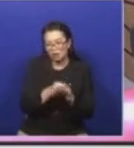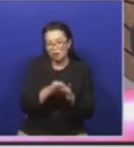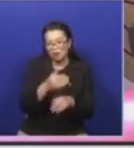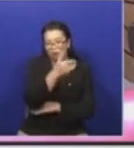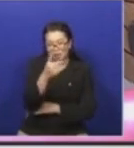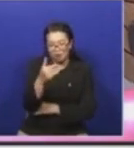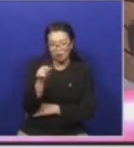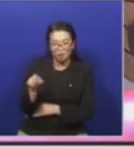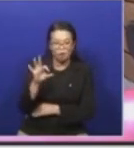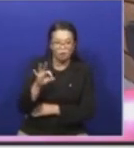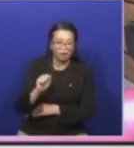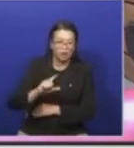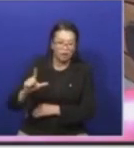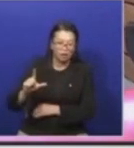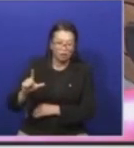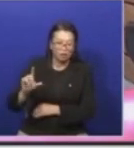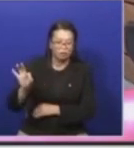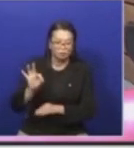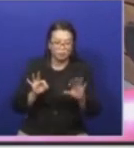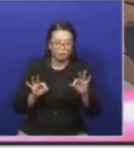900 ล้านบาท2ฉบับ